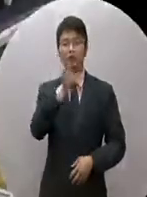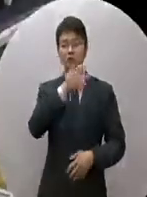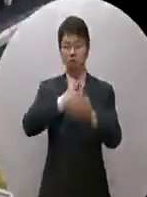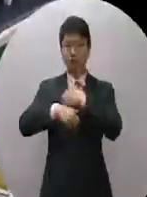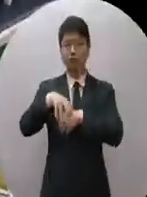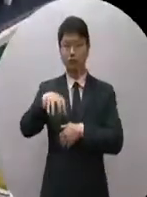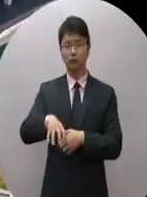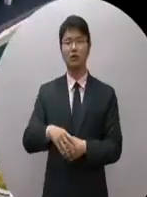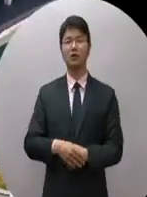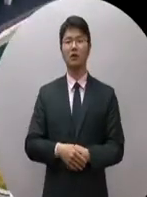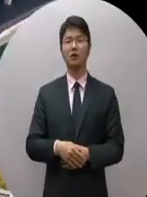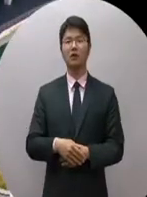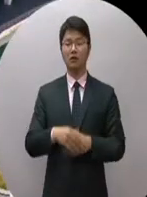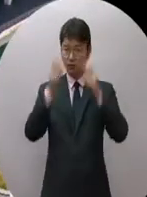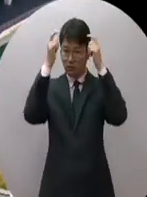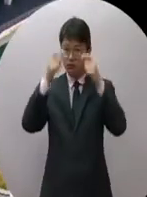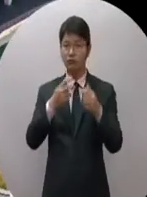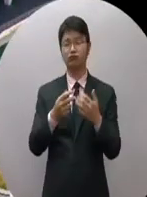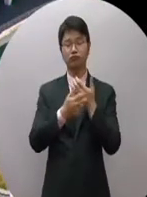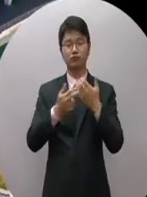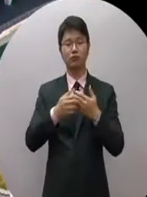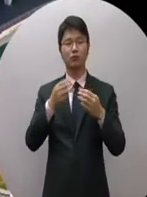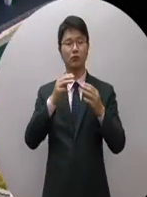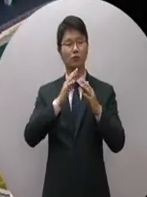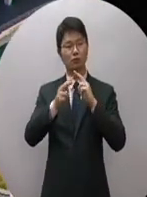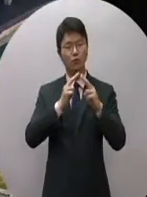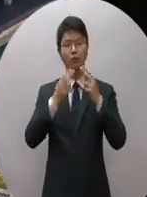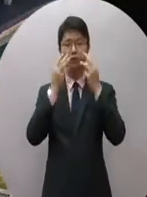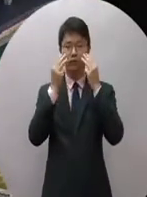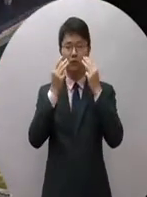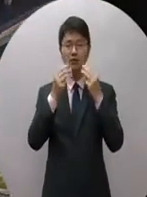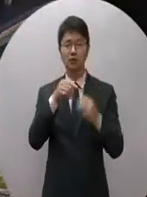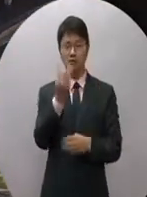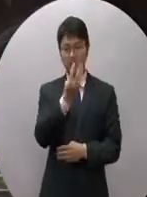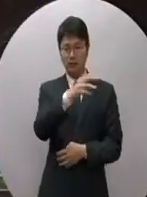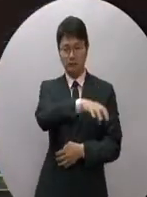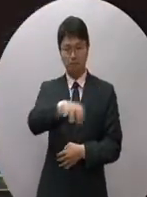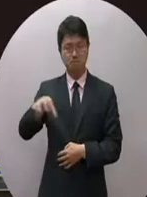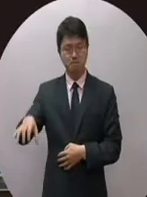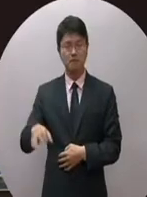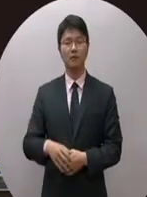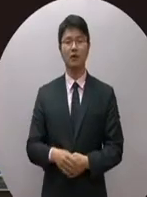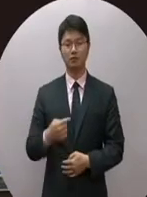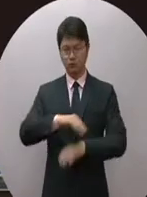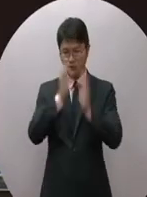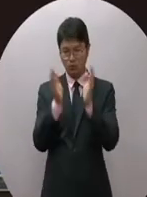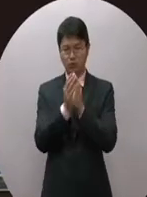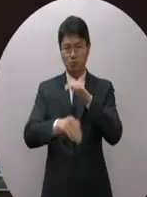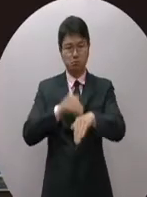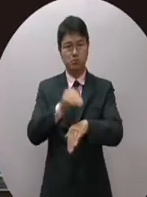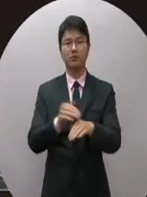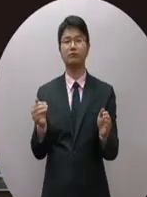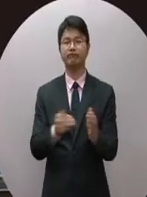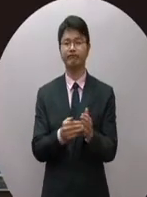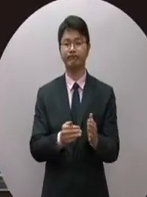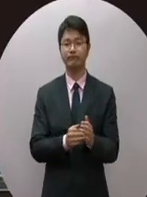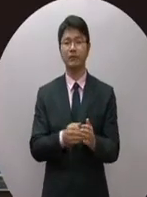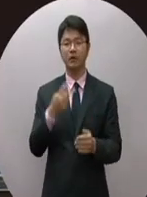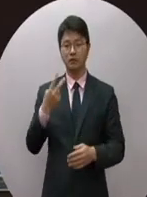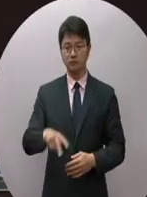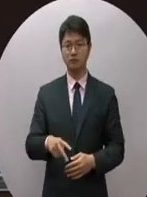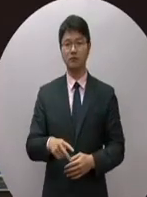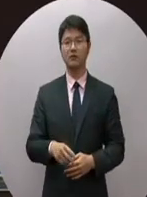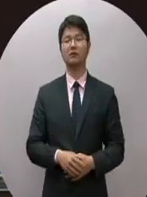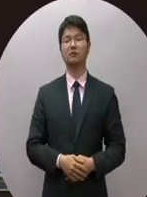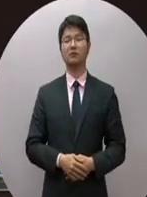心，我们都已经不但完成，而且都已经对区